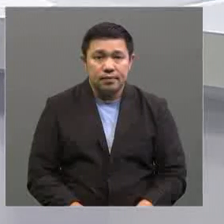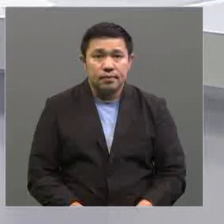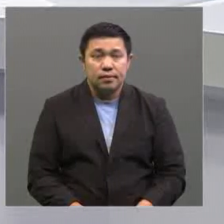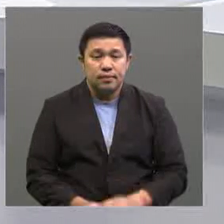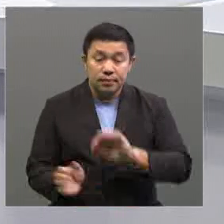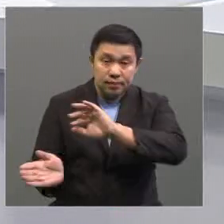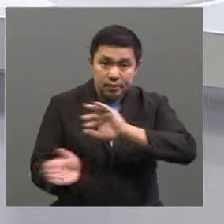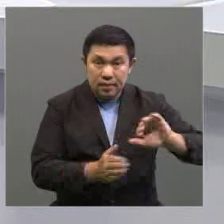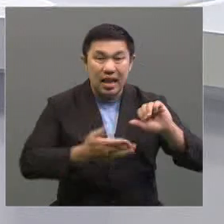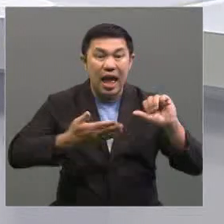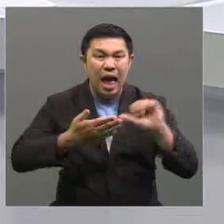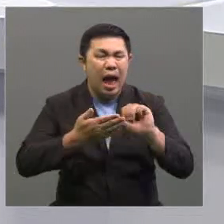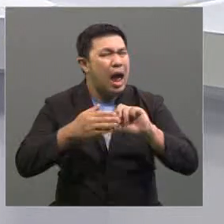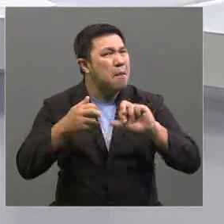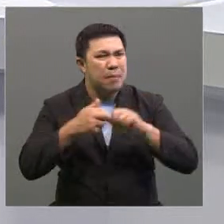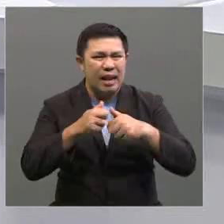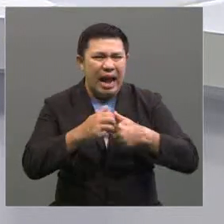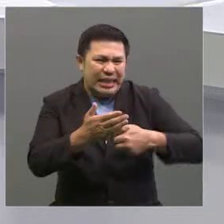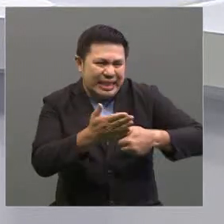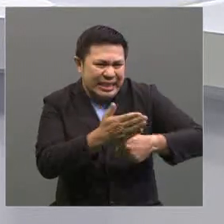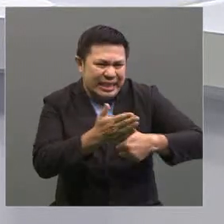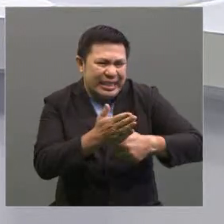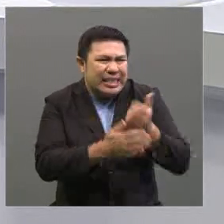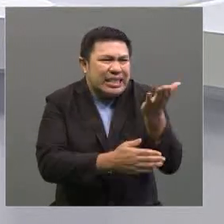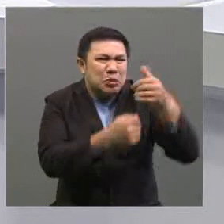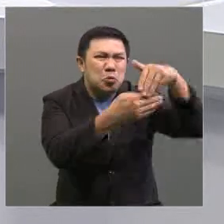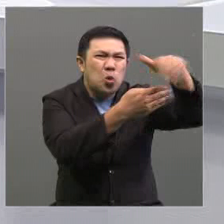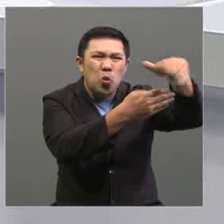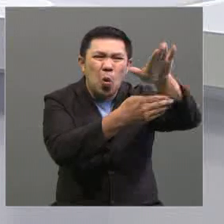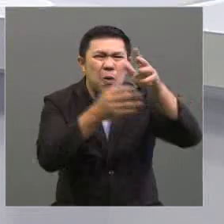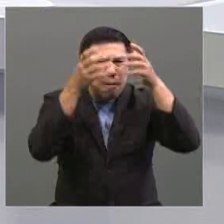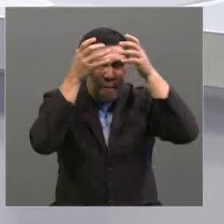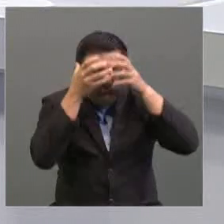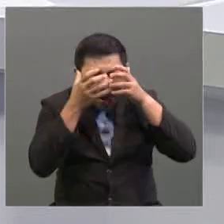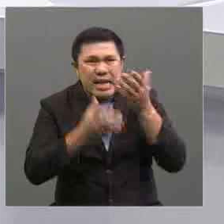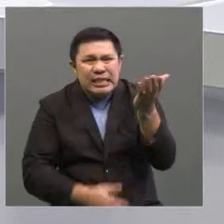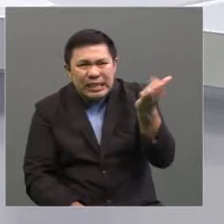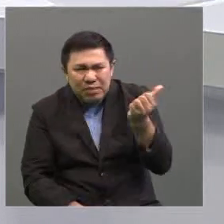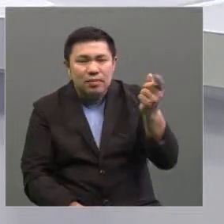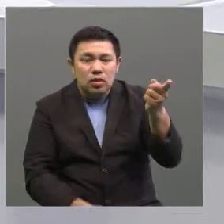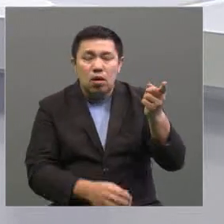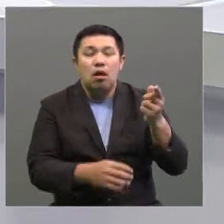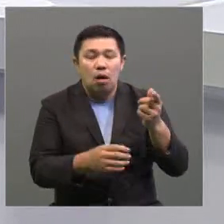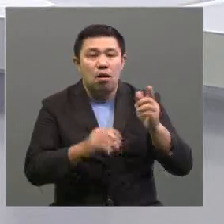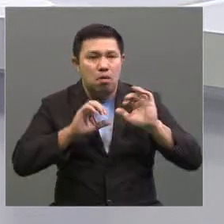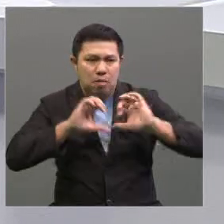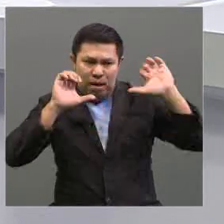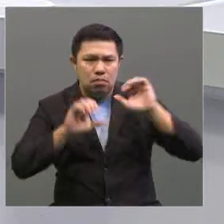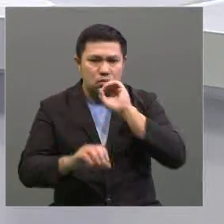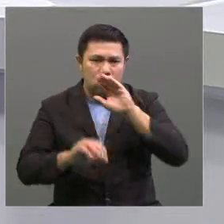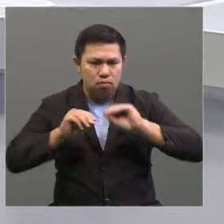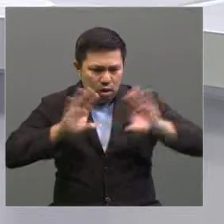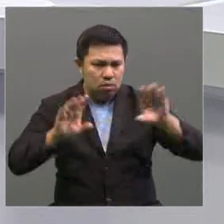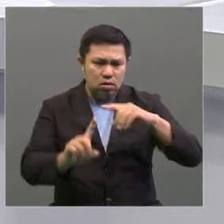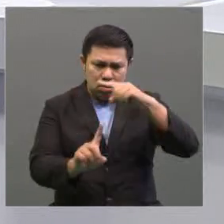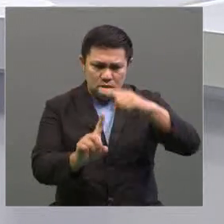เรื่องของการแก้ปัญหาหนี้นะคะหนี้นอกระบบเนี่ยรัฐบาลเดินหน้าให้ลงทะเบียนมาตั้งแต่วันที่ 1ธันวาคมแล้วนะคะเพราะฉะนั้น